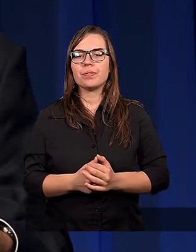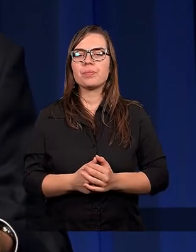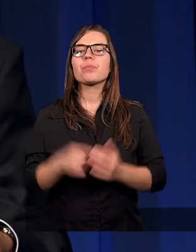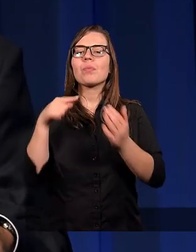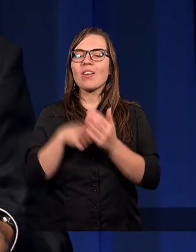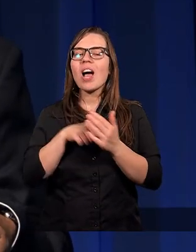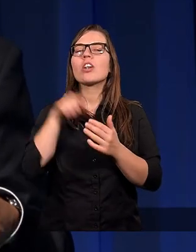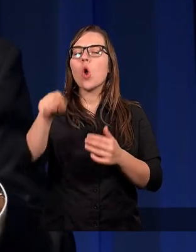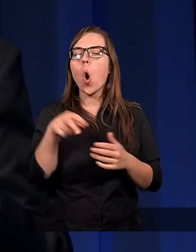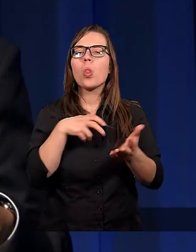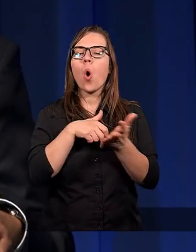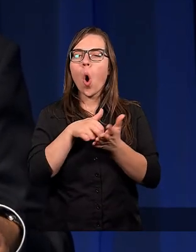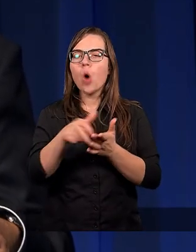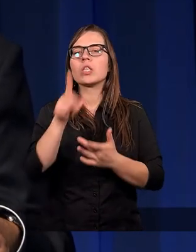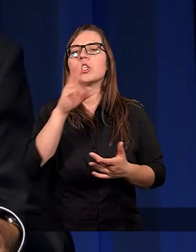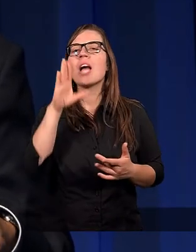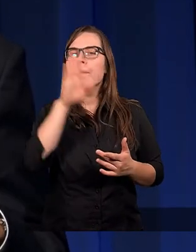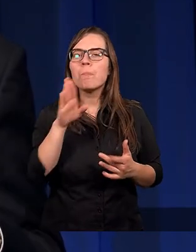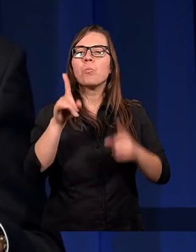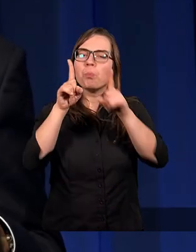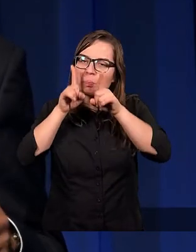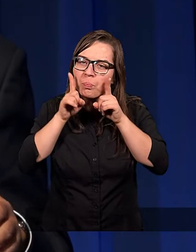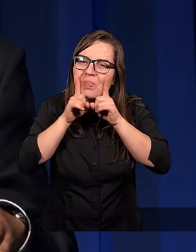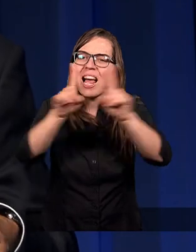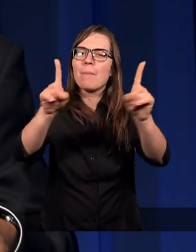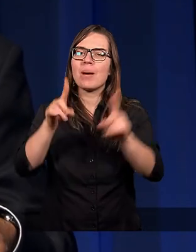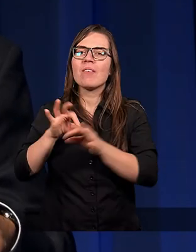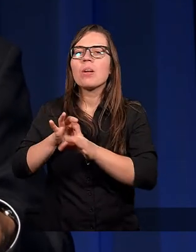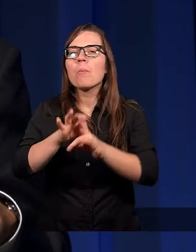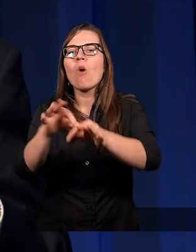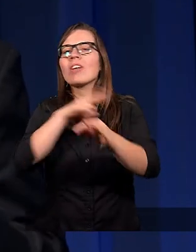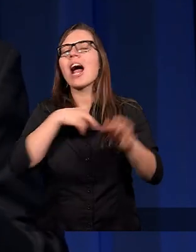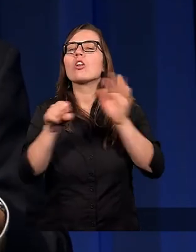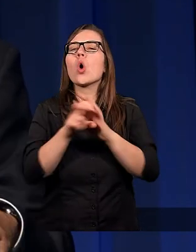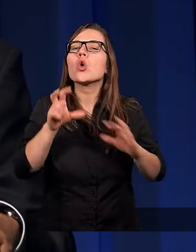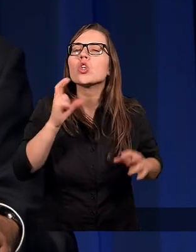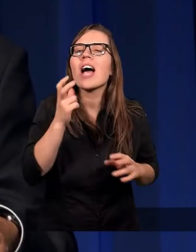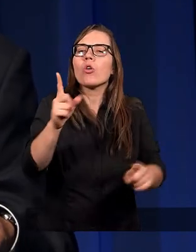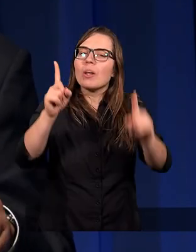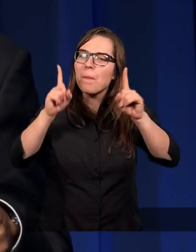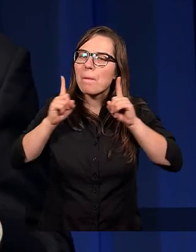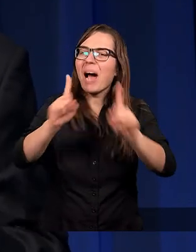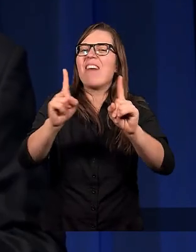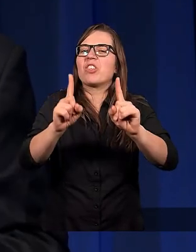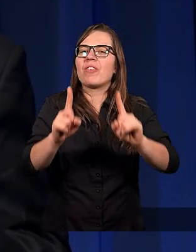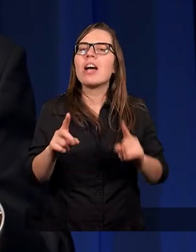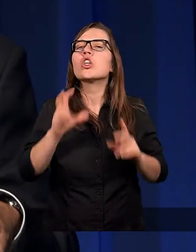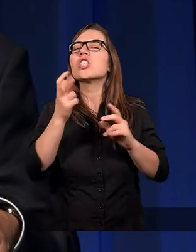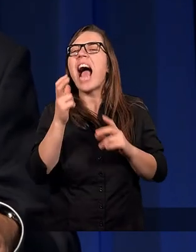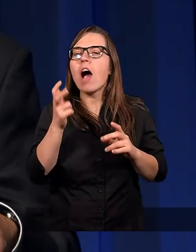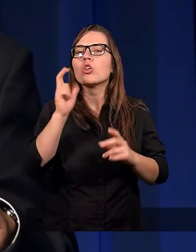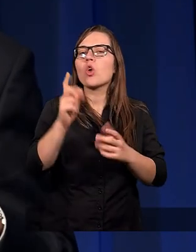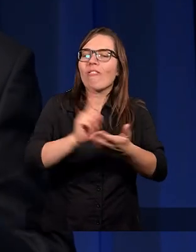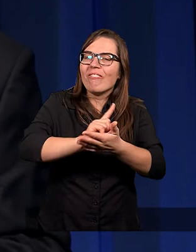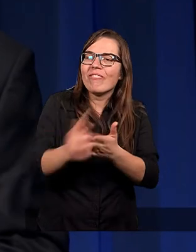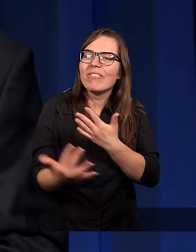Ale właśnie o to chodzi, że Bóg naprawdę prowadzi nas do czegoś prawdziwego. Czegoś, co wynika